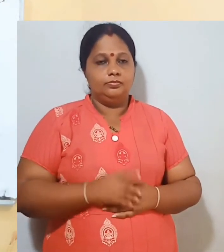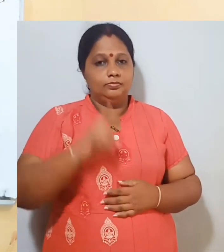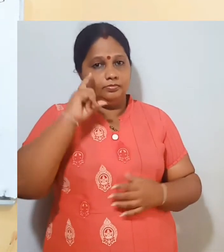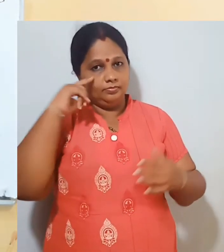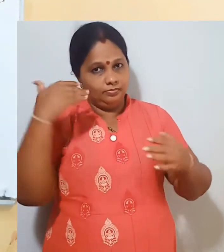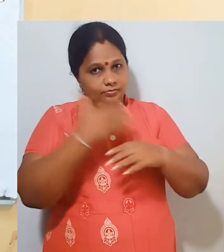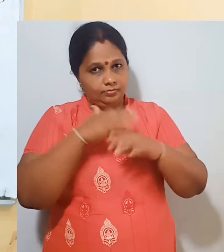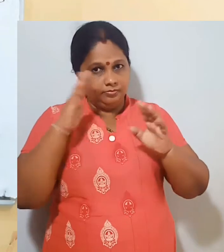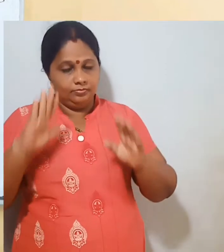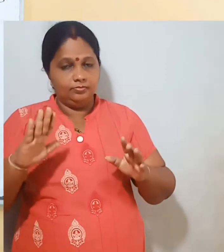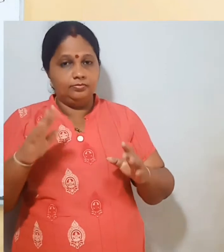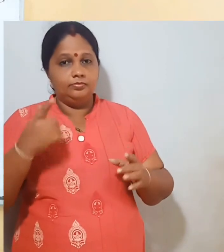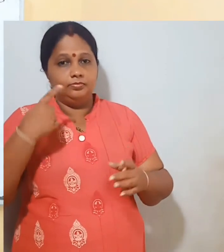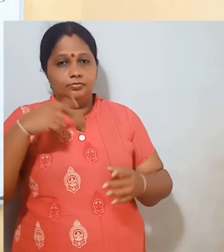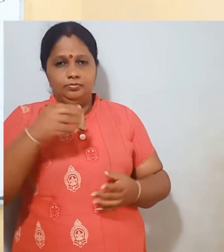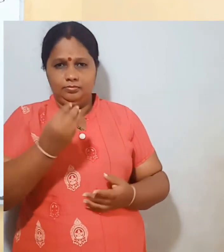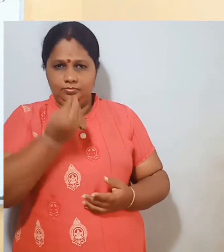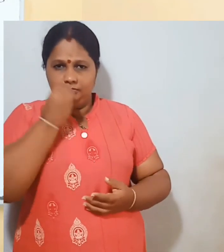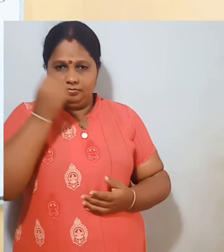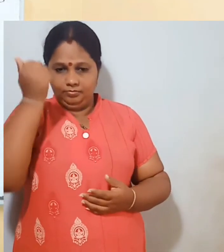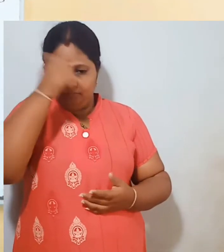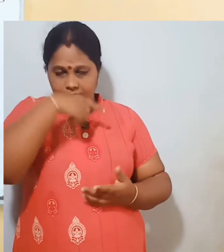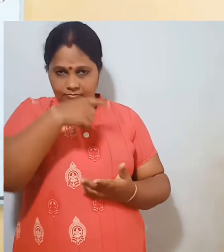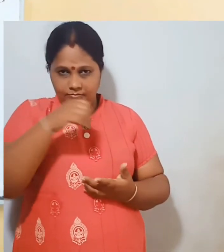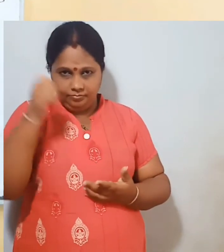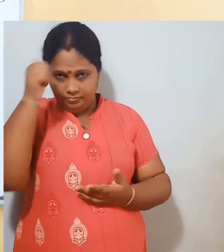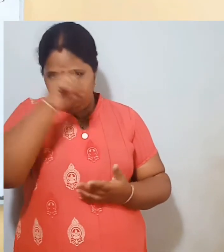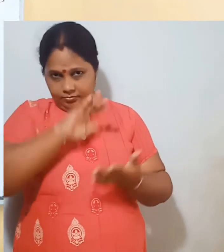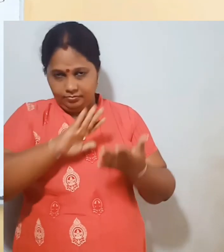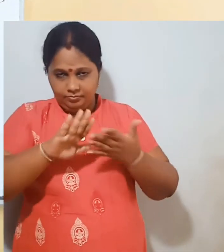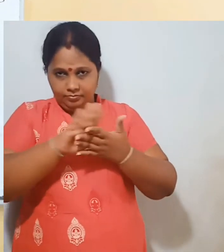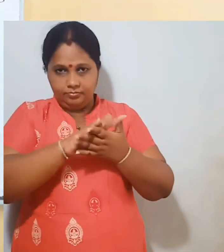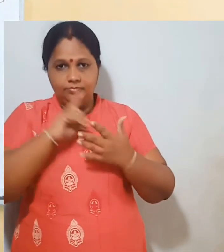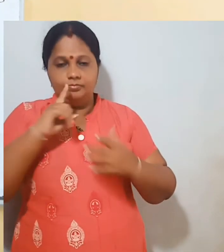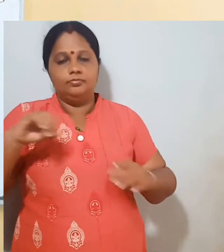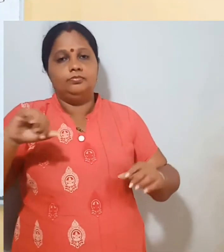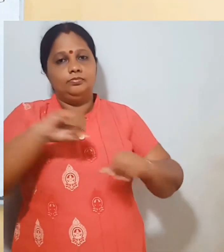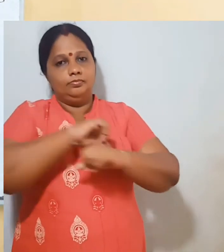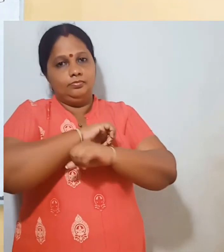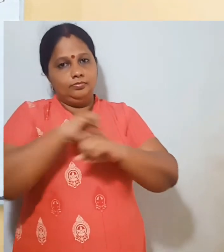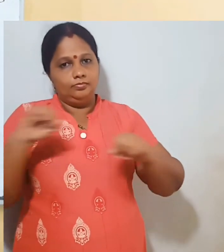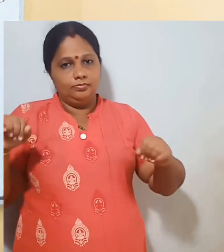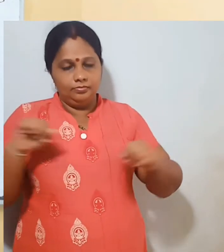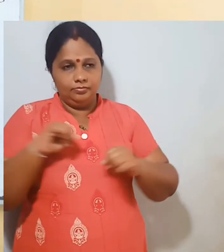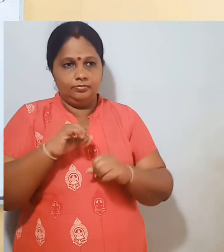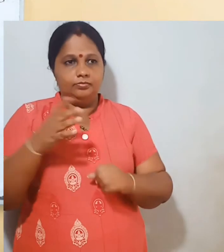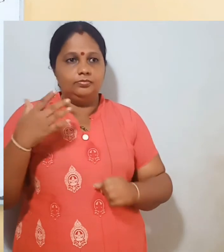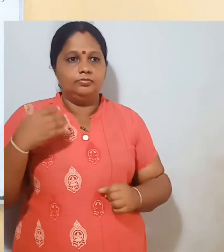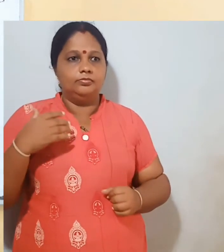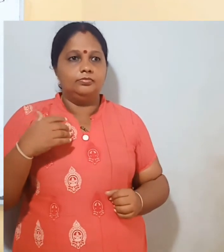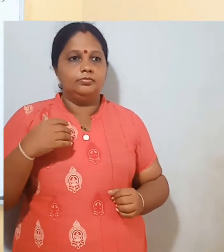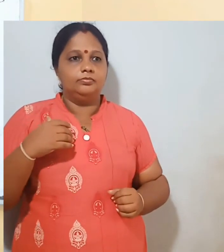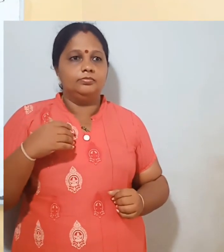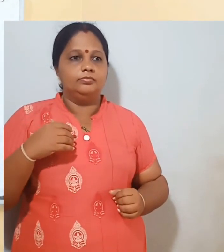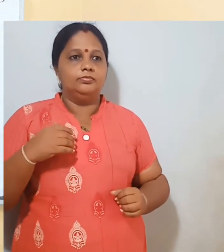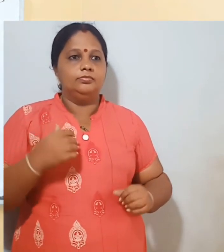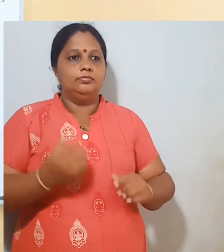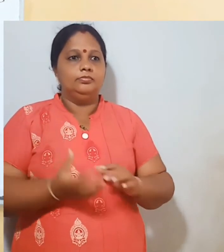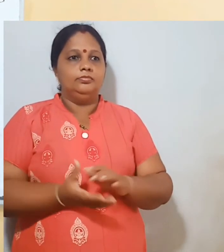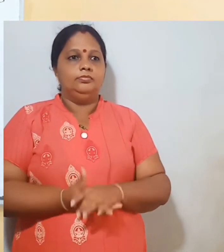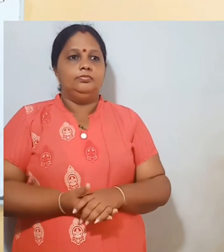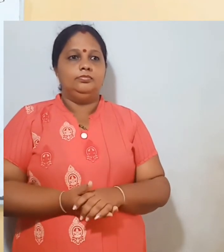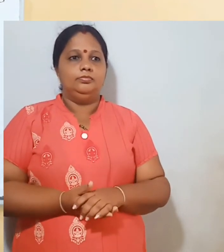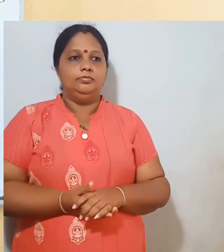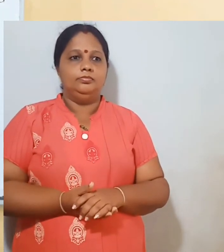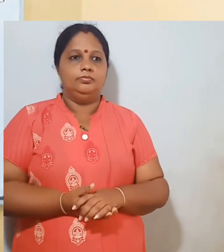பாதுகாப்பாக இருங்க, சரியான சாப்பாட்டு முறையில் சாப்பிடுங்க, எக்ஸசைஸ் செய்யுங்க, ஆக்டிவாக இருங்க, கொரோனா வேக்சின்